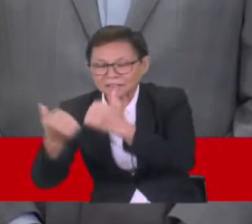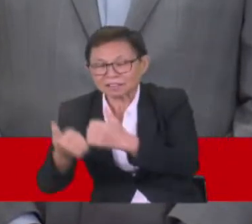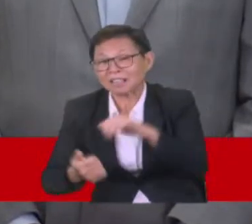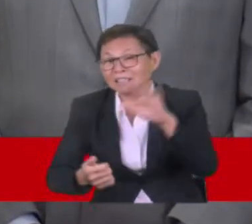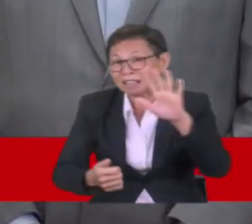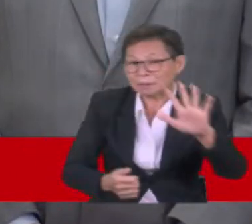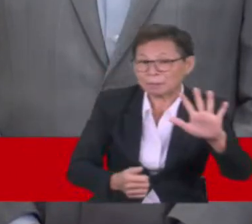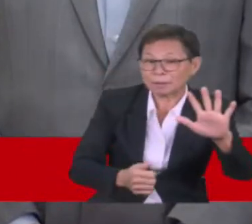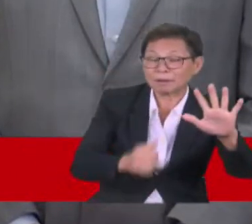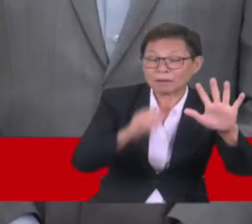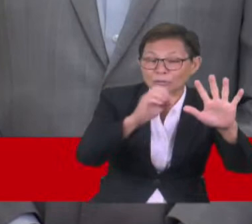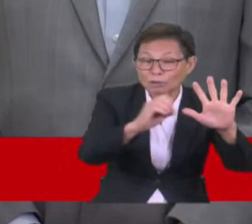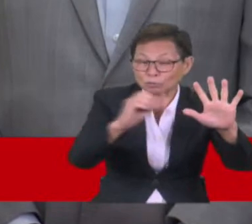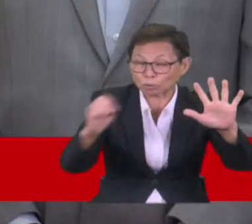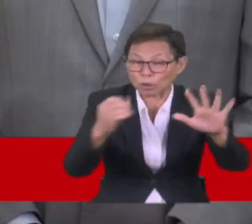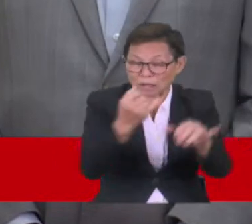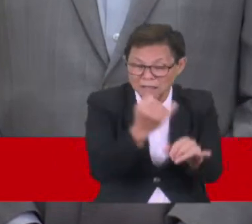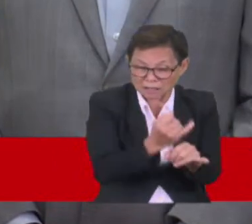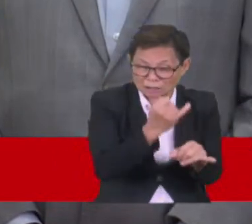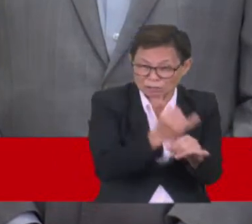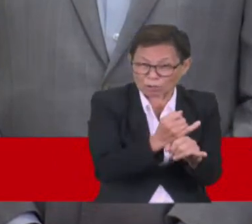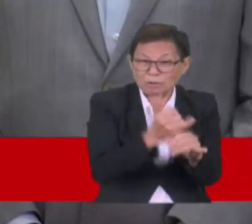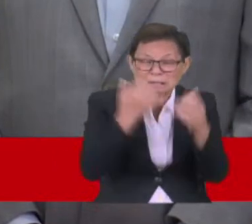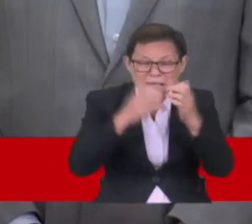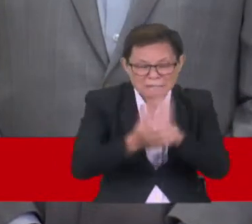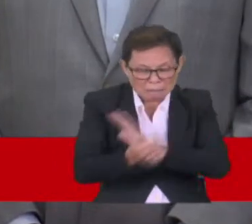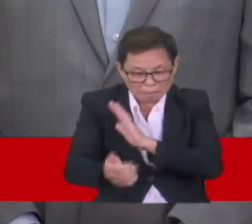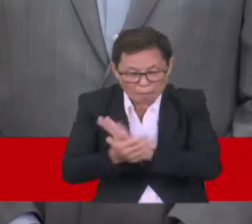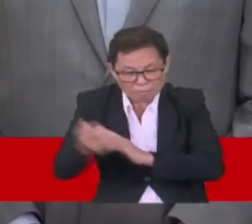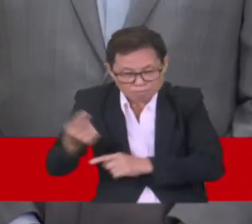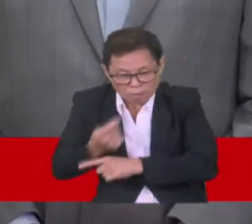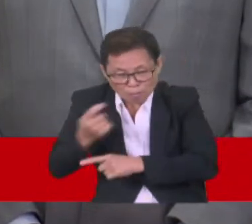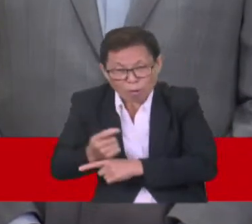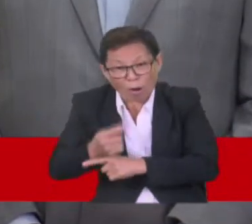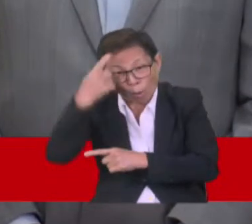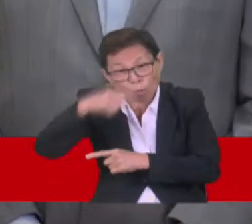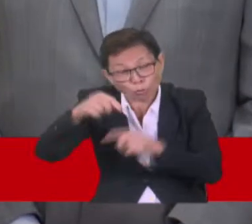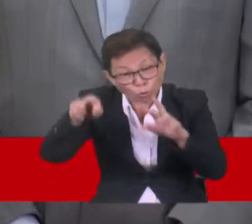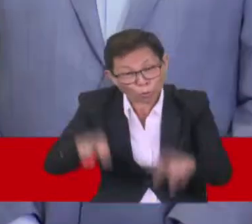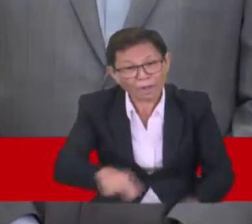500 Institut kemarin latihan Awam